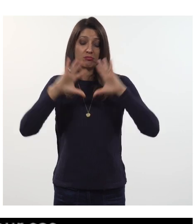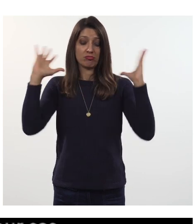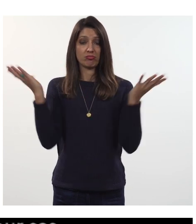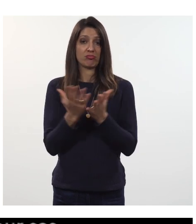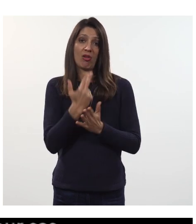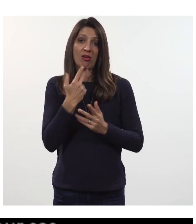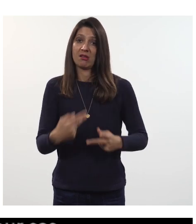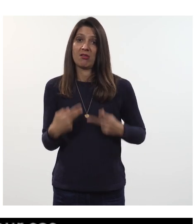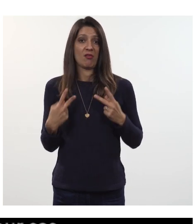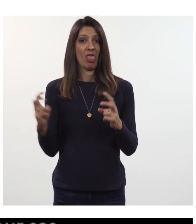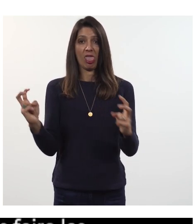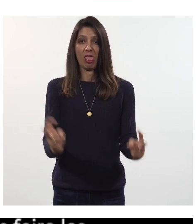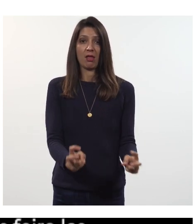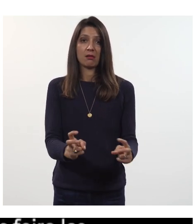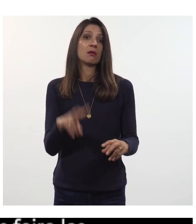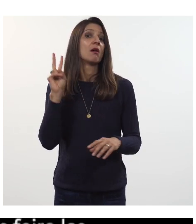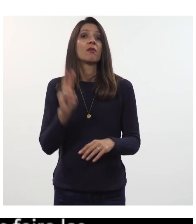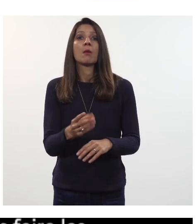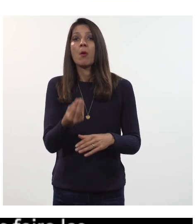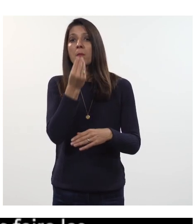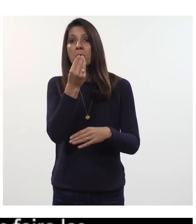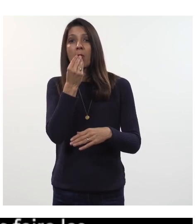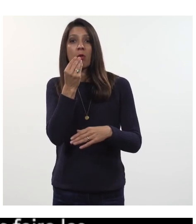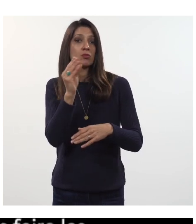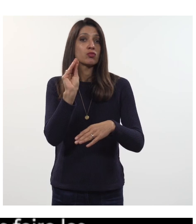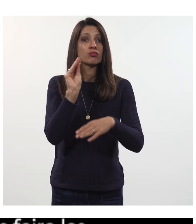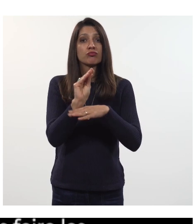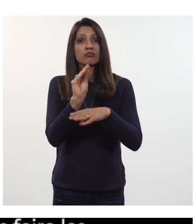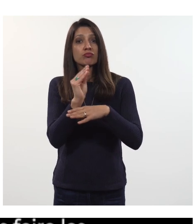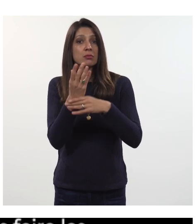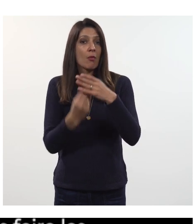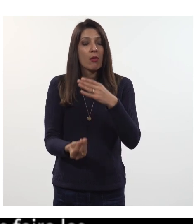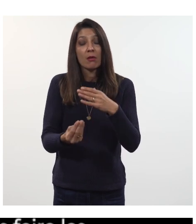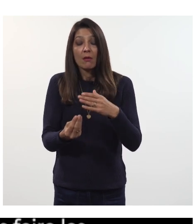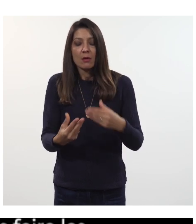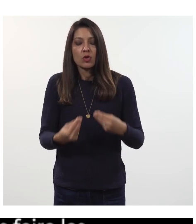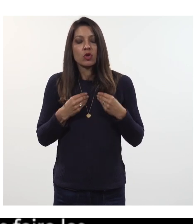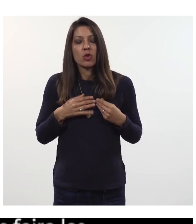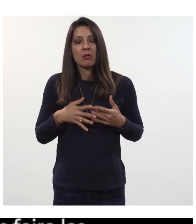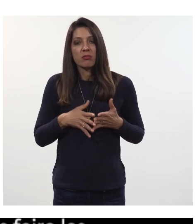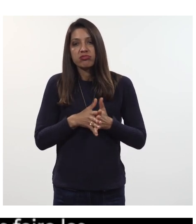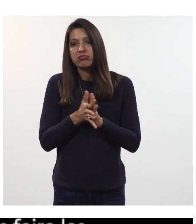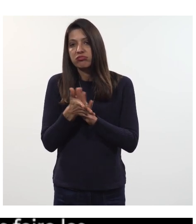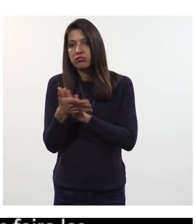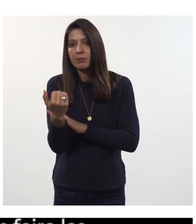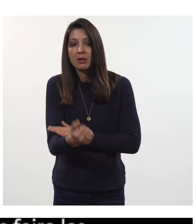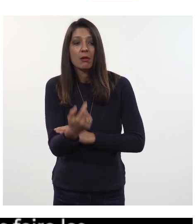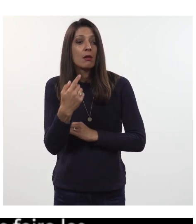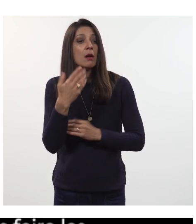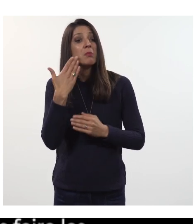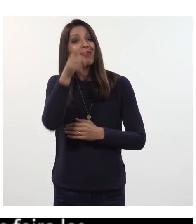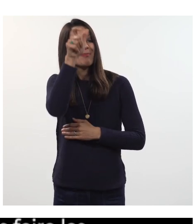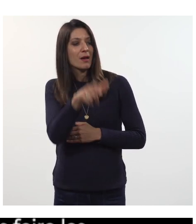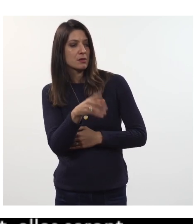garde en tête que la dénutrition, ça n'améliore rien. Il ne faut pas se dire, bah, tiens, oui, la personne elle a perdu du poids, c'est plus simple pour